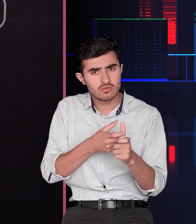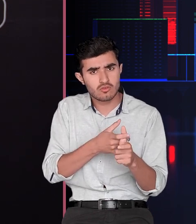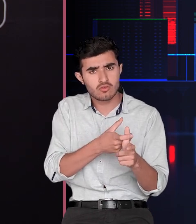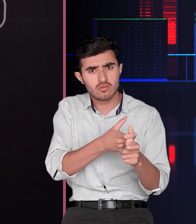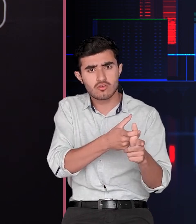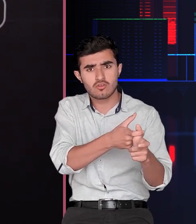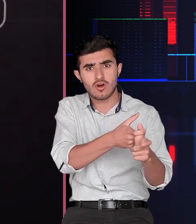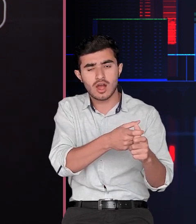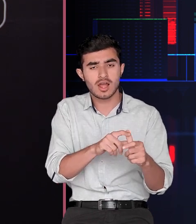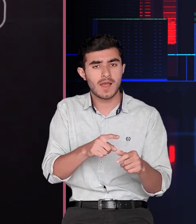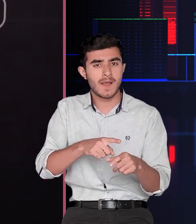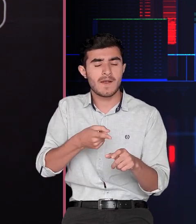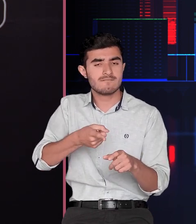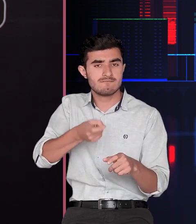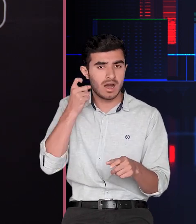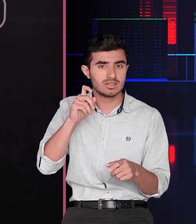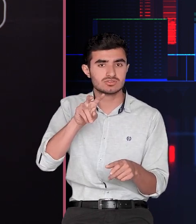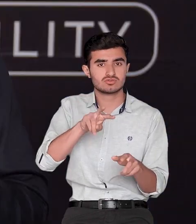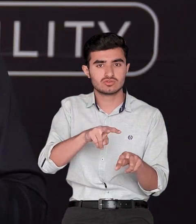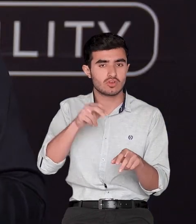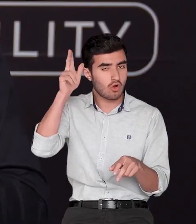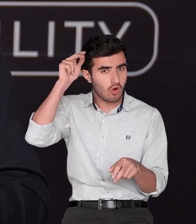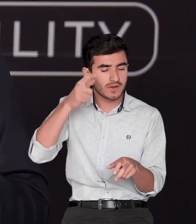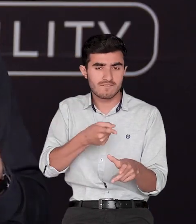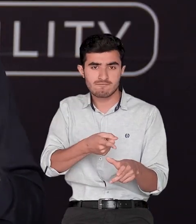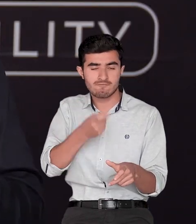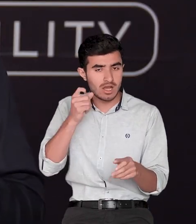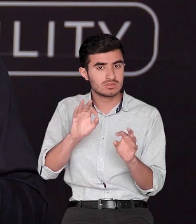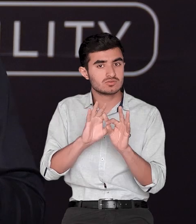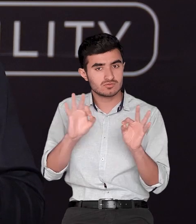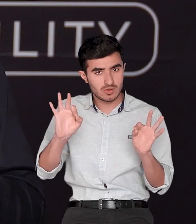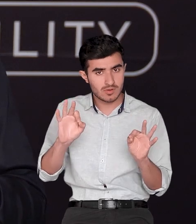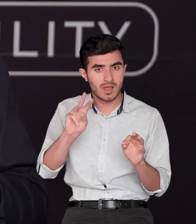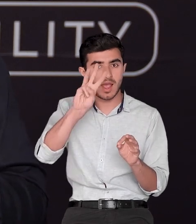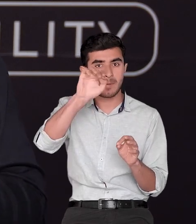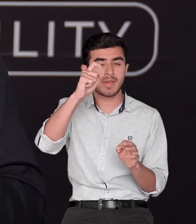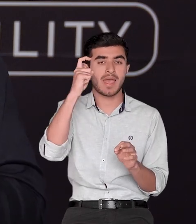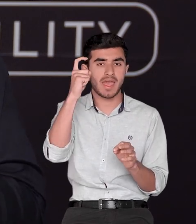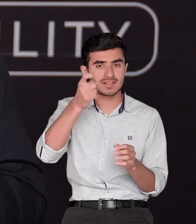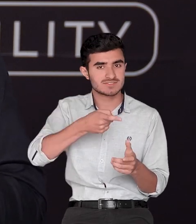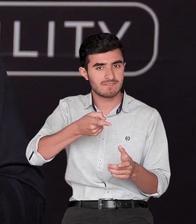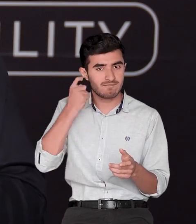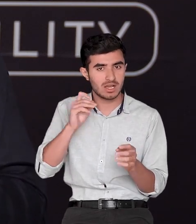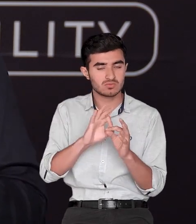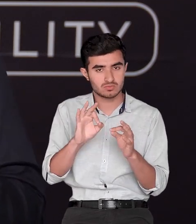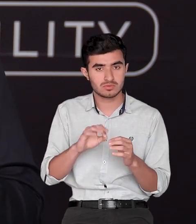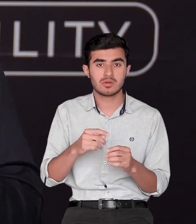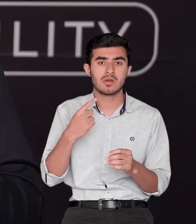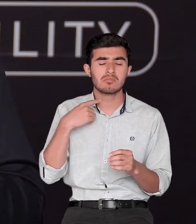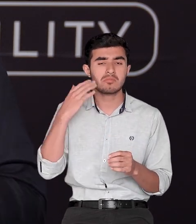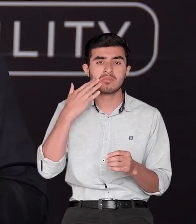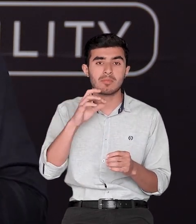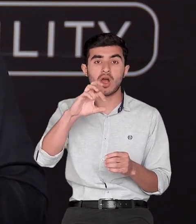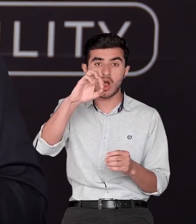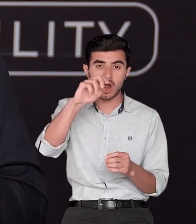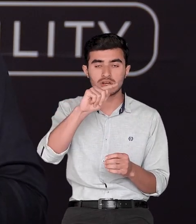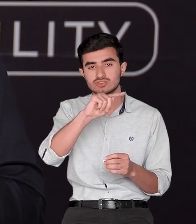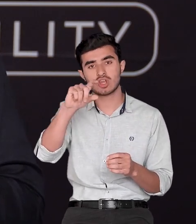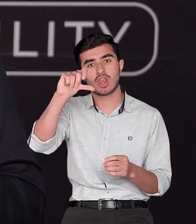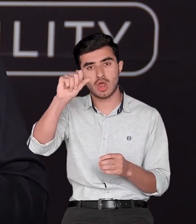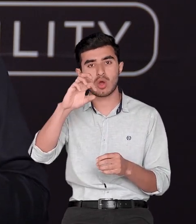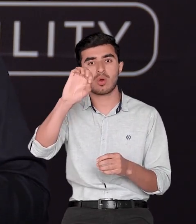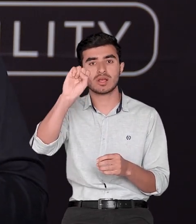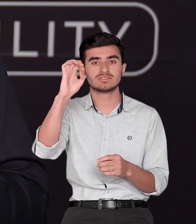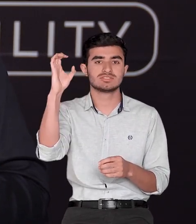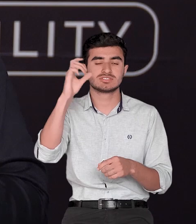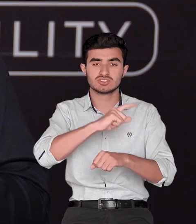हम उसको काउंट करते हैं, तकरीबन 8 से 9 सेकंड्स का वो ड्यूरेशन होता है। उसमें उसकी हॉर्स हैंडलिंग असल में सबसे अहम चीज़ है,